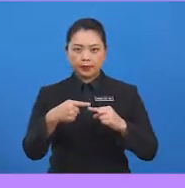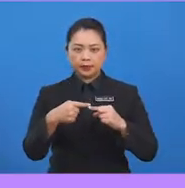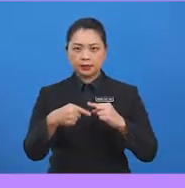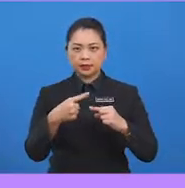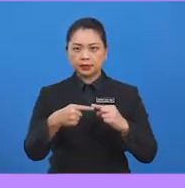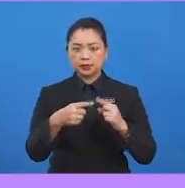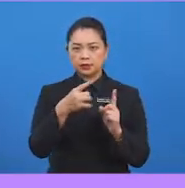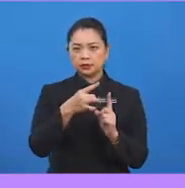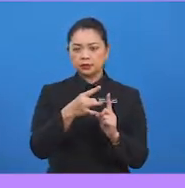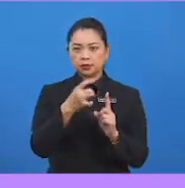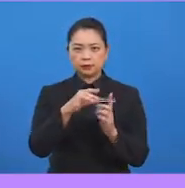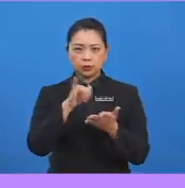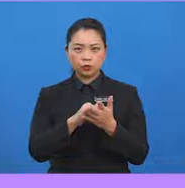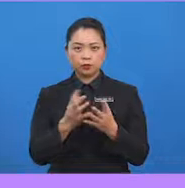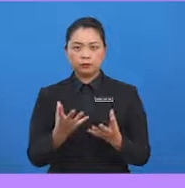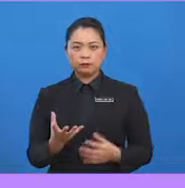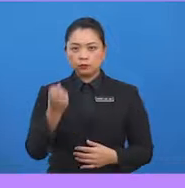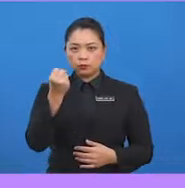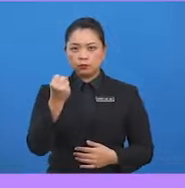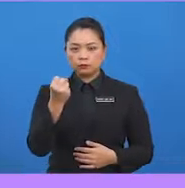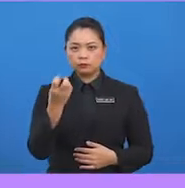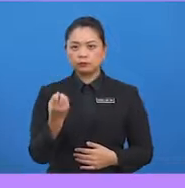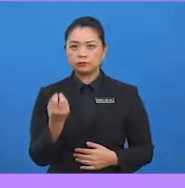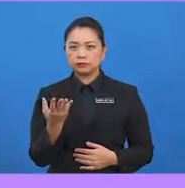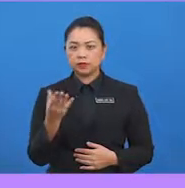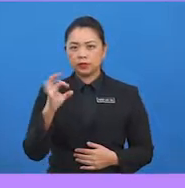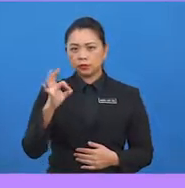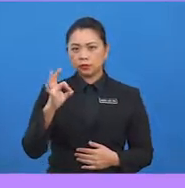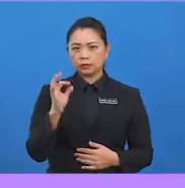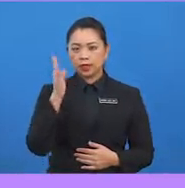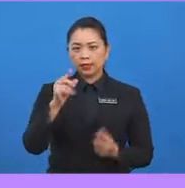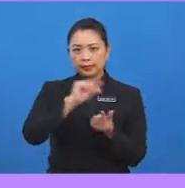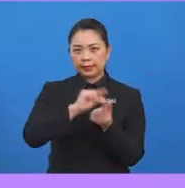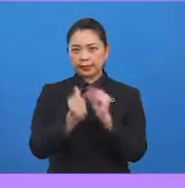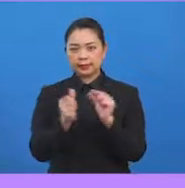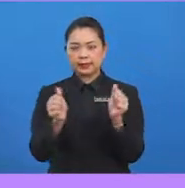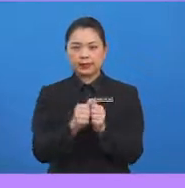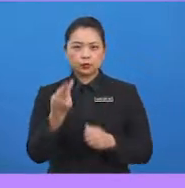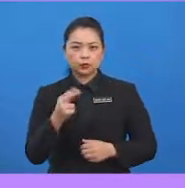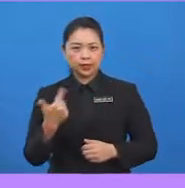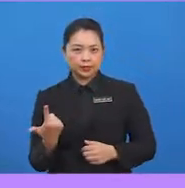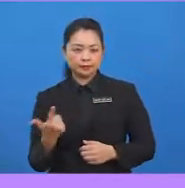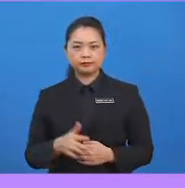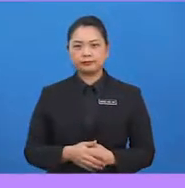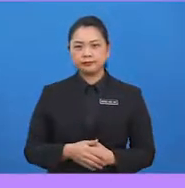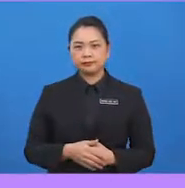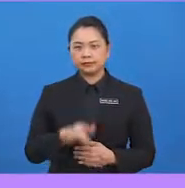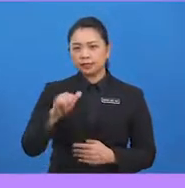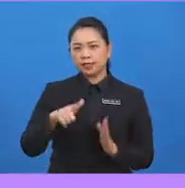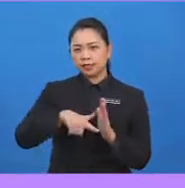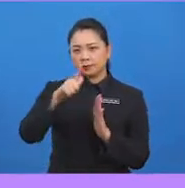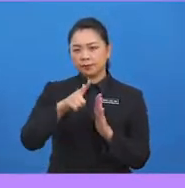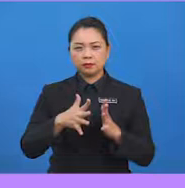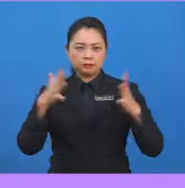membeku, kedudukan beberapa atom logam akan digantikan dengan atom unsur asing yang lebih